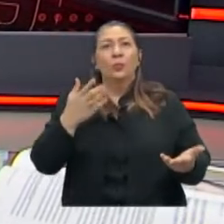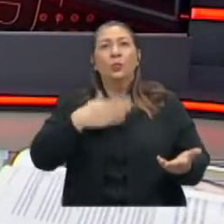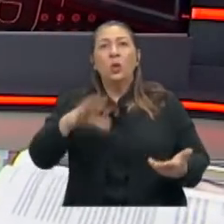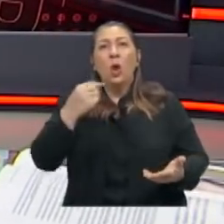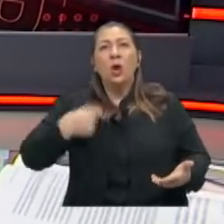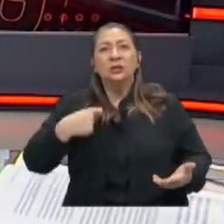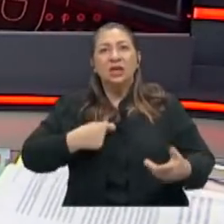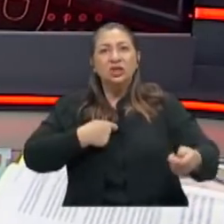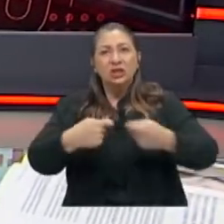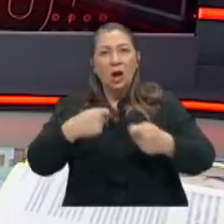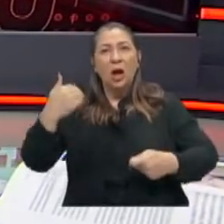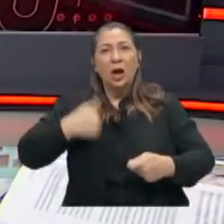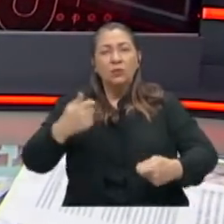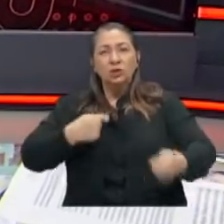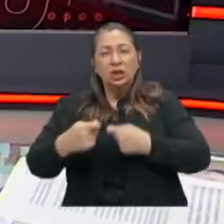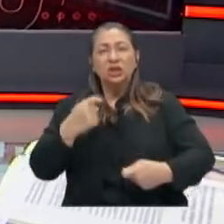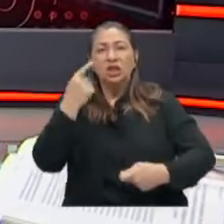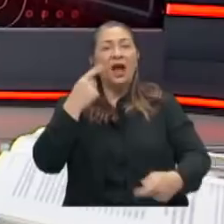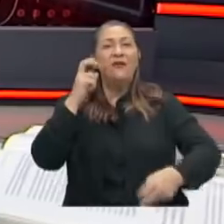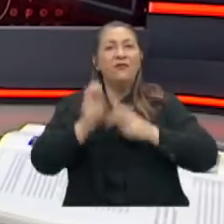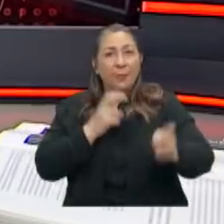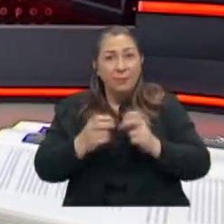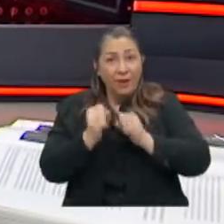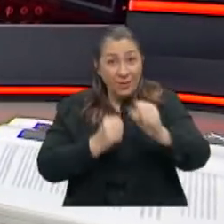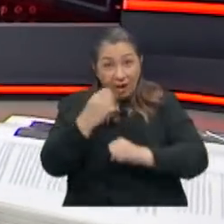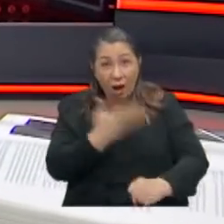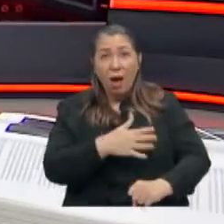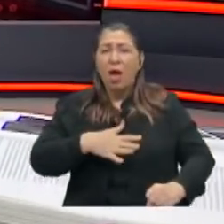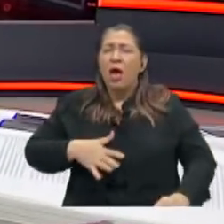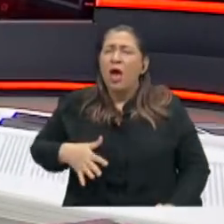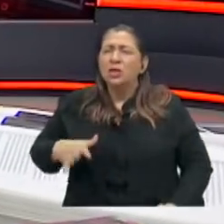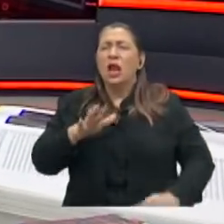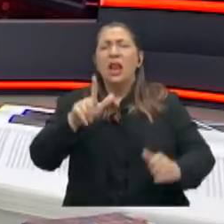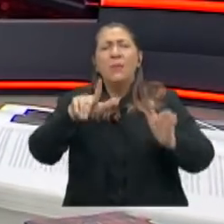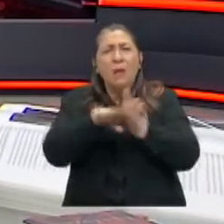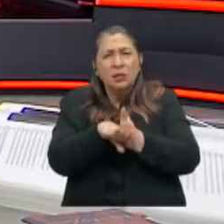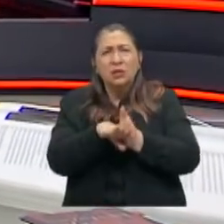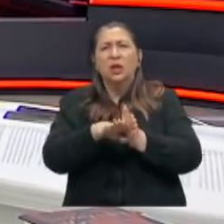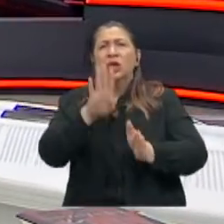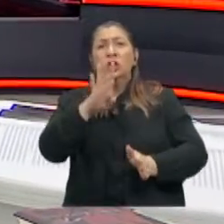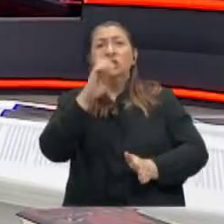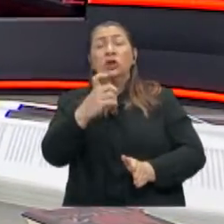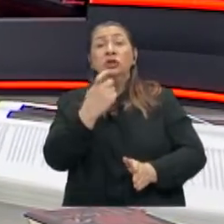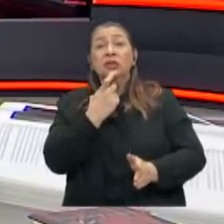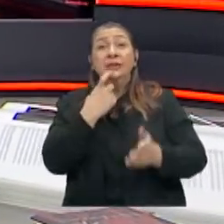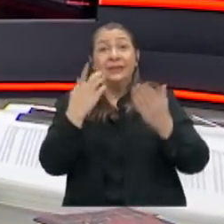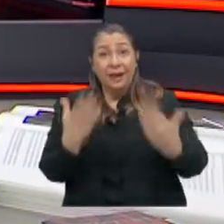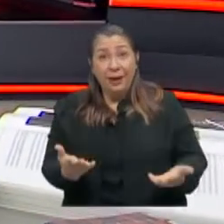özel şirketleri, kamu şirketleri, şeker fabrikaları, her şeyini, limanlarını 49 yıllığına